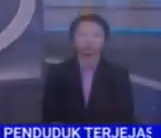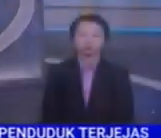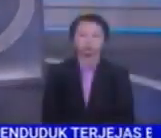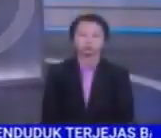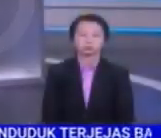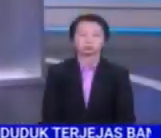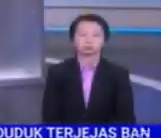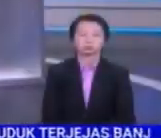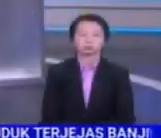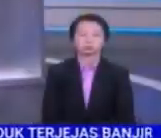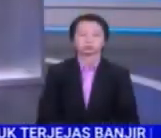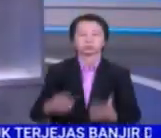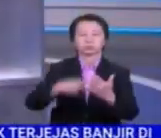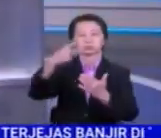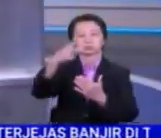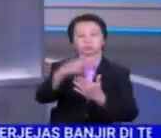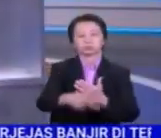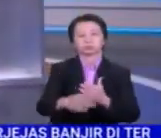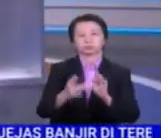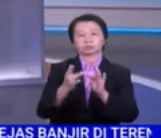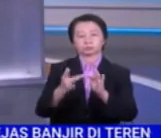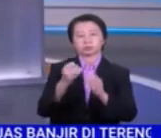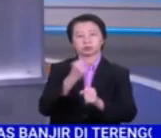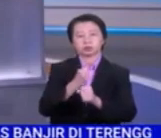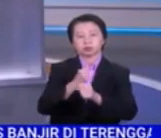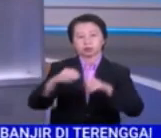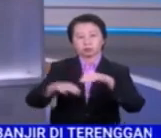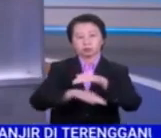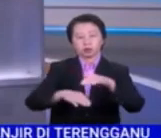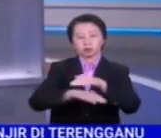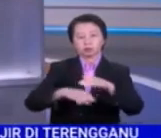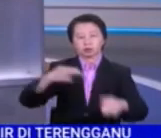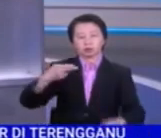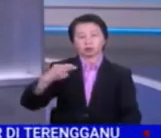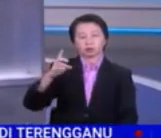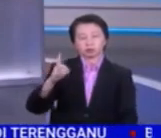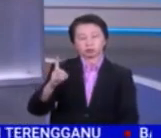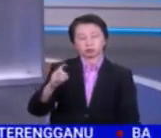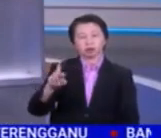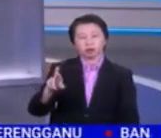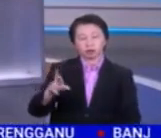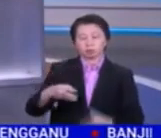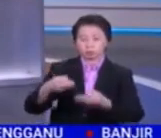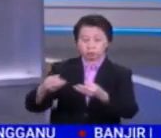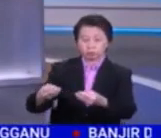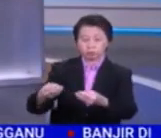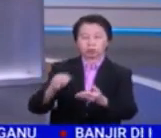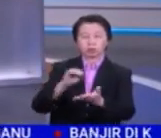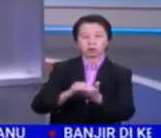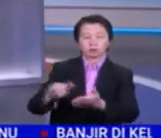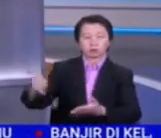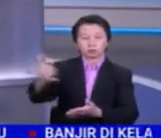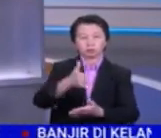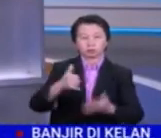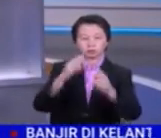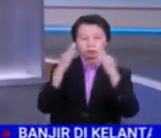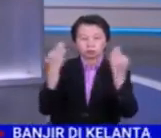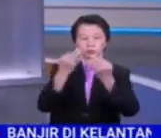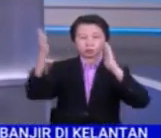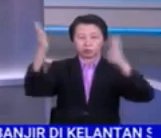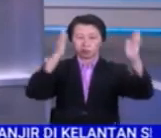bersua kembali. Program Jamin Kerja di bawah Kementerian Sumber Manusia turut ditawarkan dijelajah aspirasi keluarga